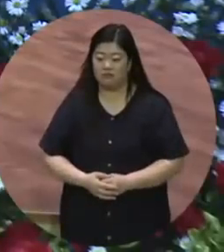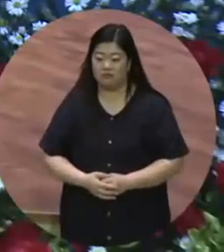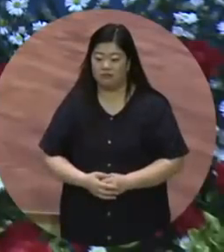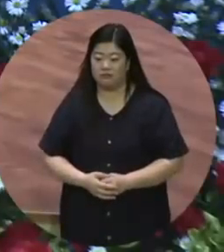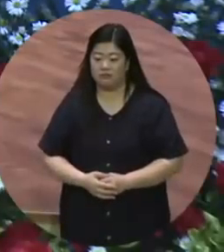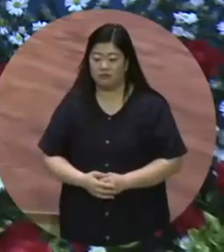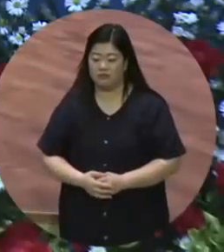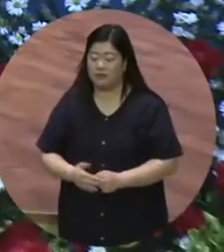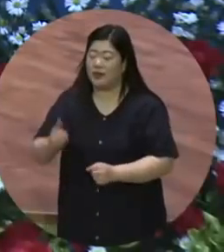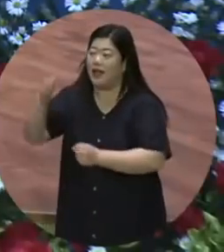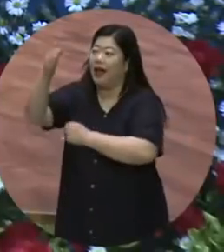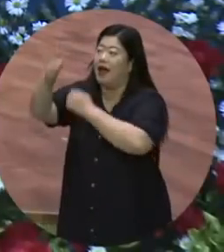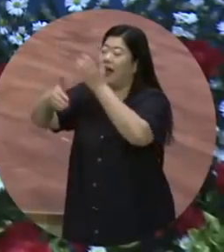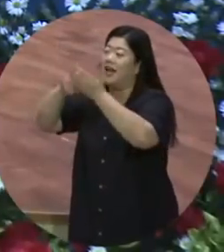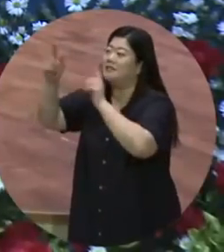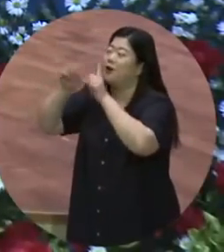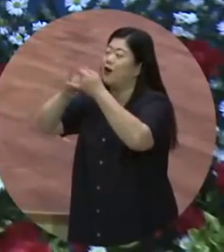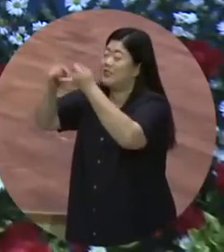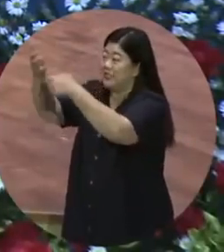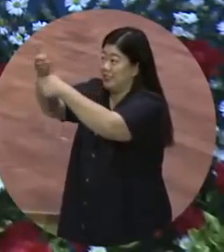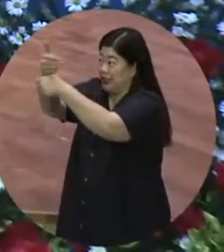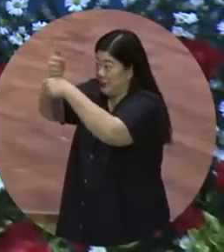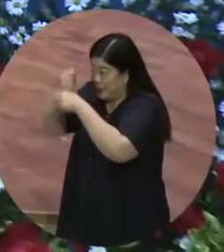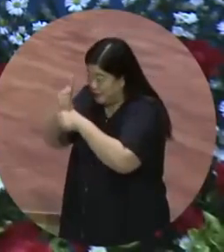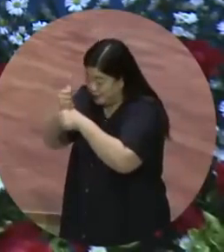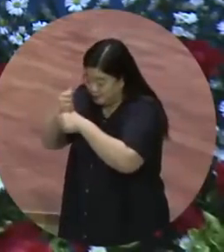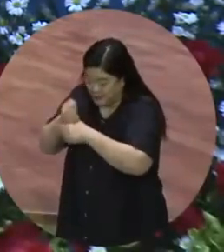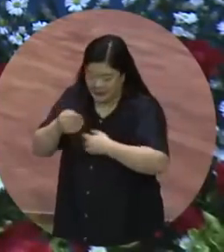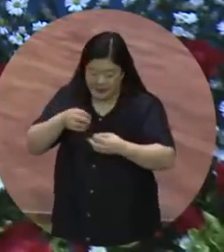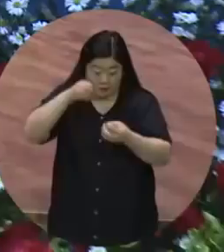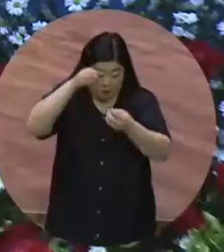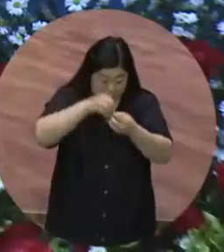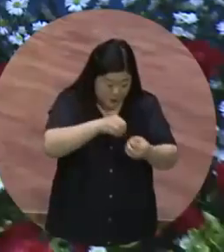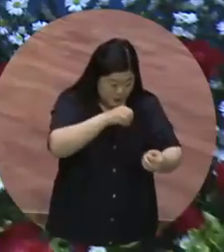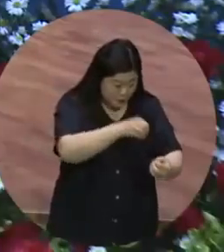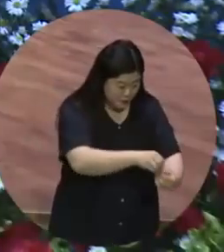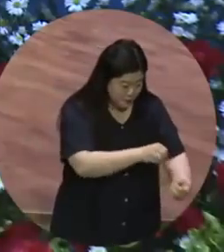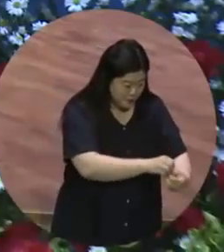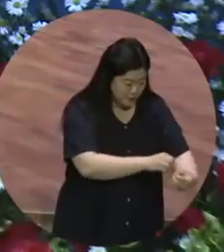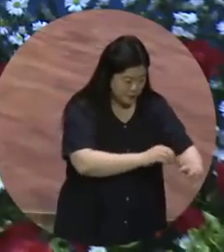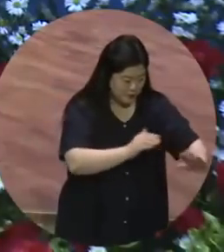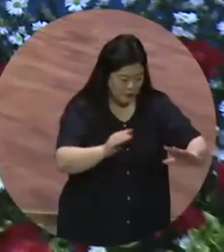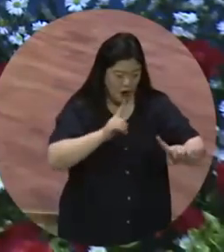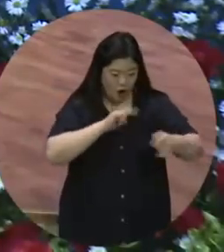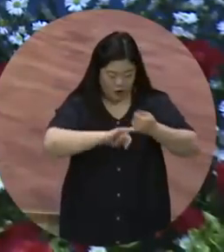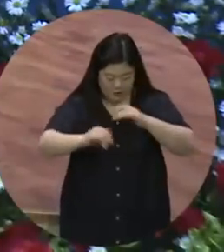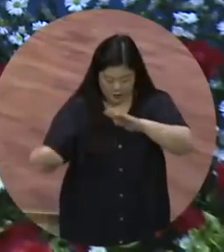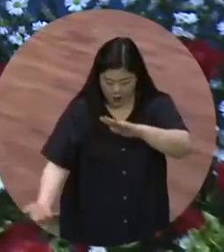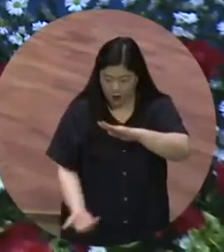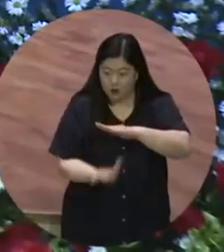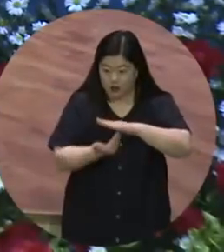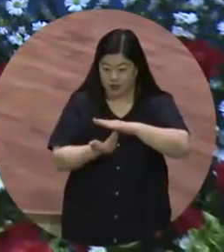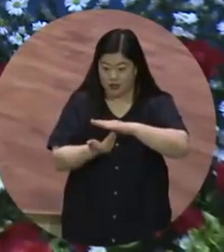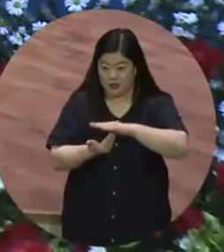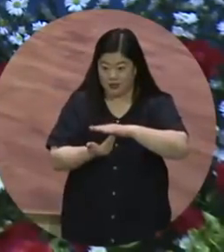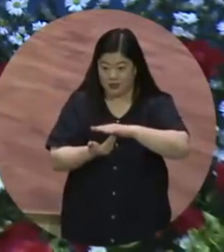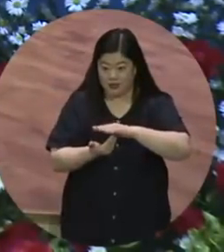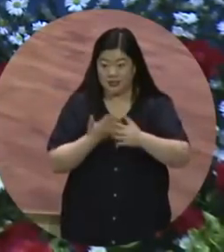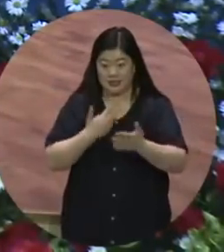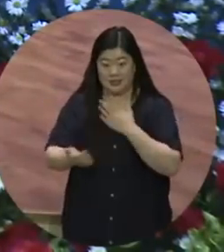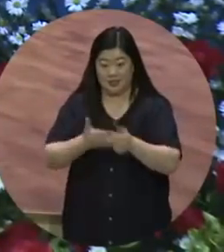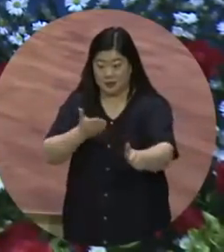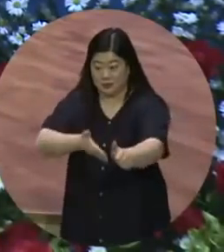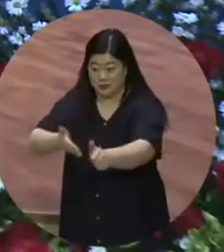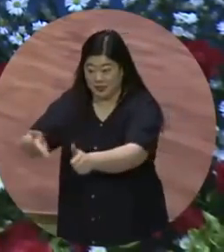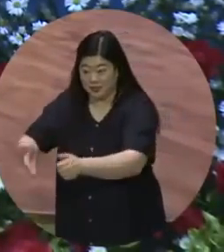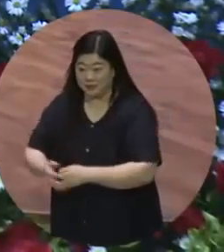언약을 성취하는 가정이 되게 해달라고 집중으로 기도하시기 바랍니다. 다음 주 내가 이제